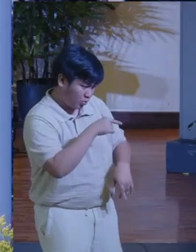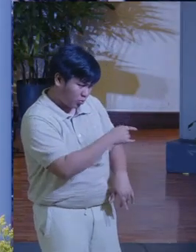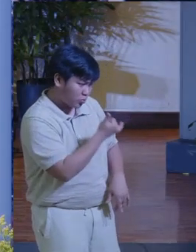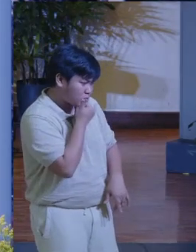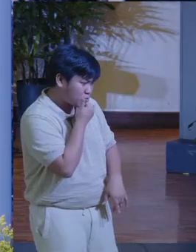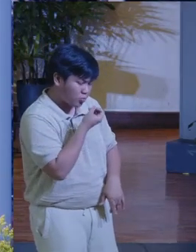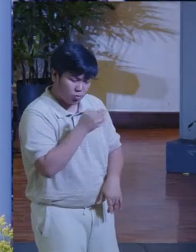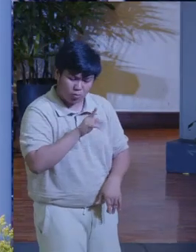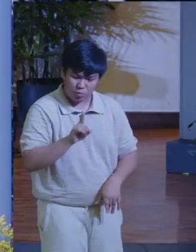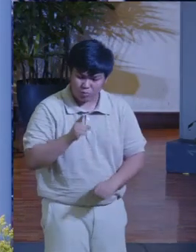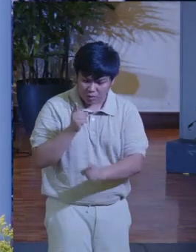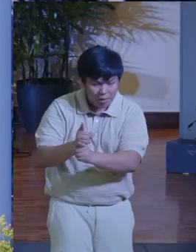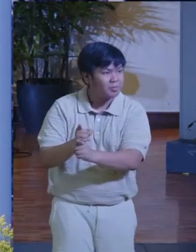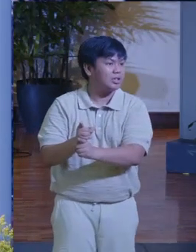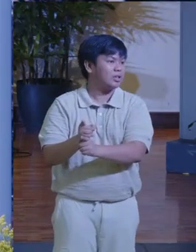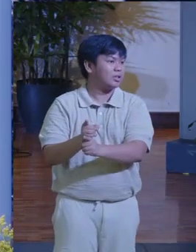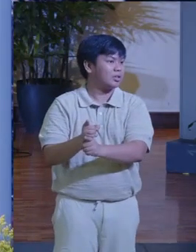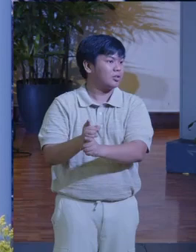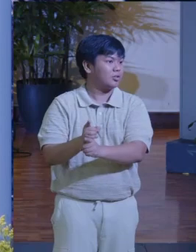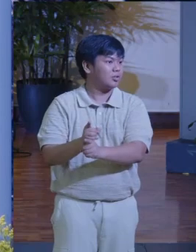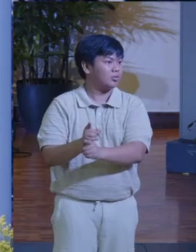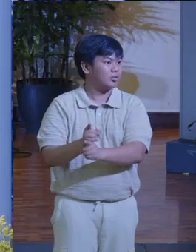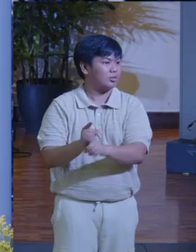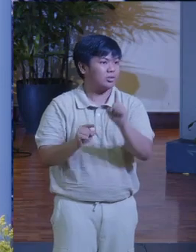babaliin eh. No?